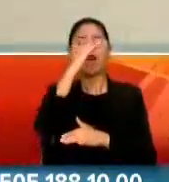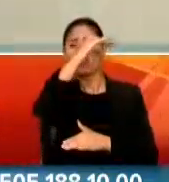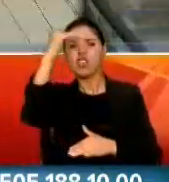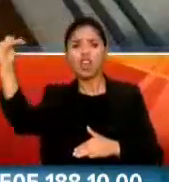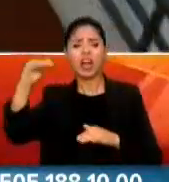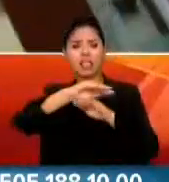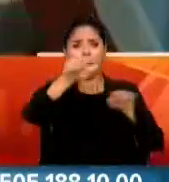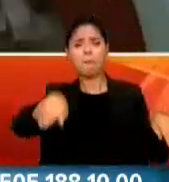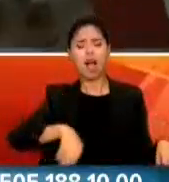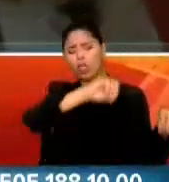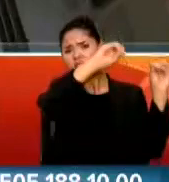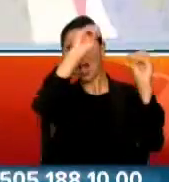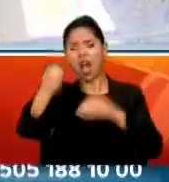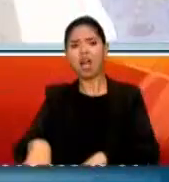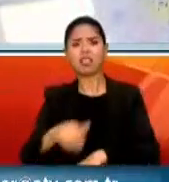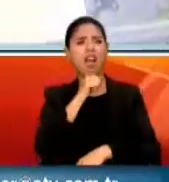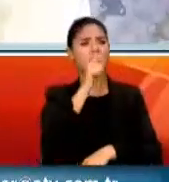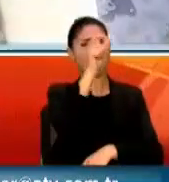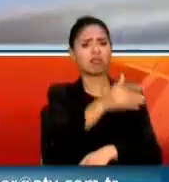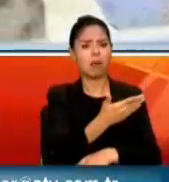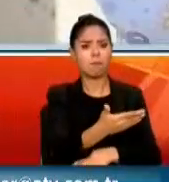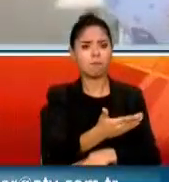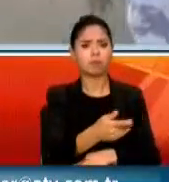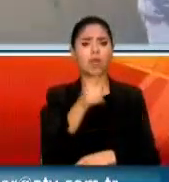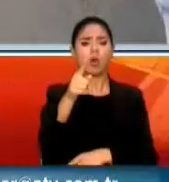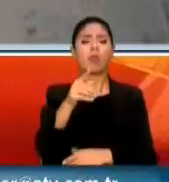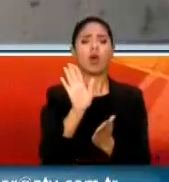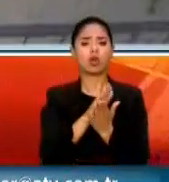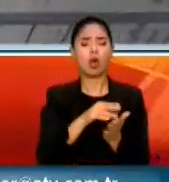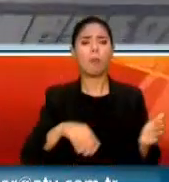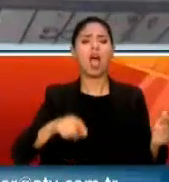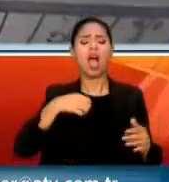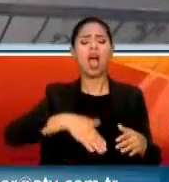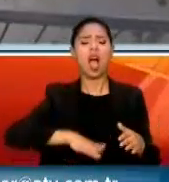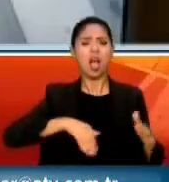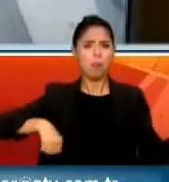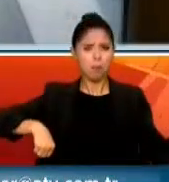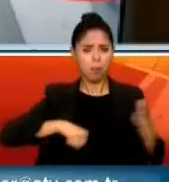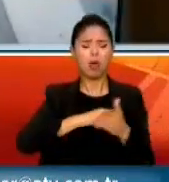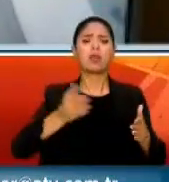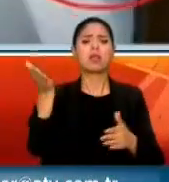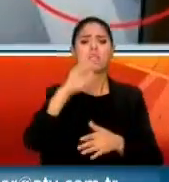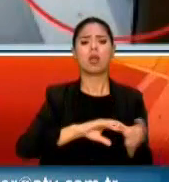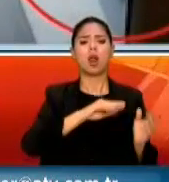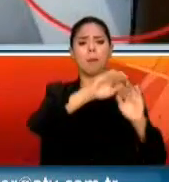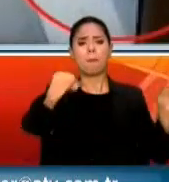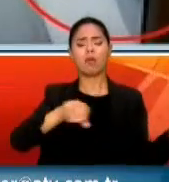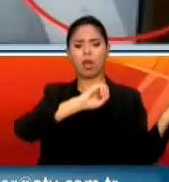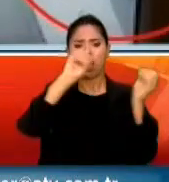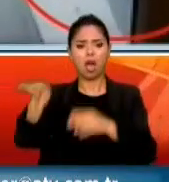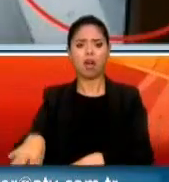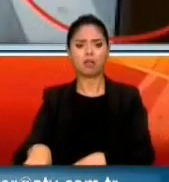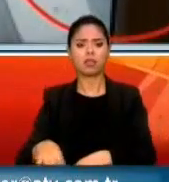bulunan balkondan aşağı attı. Paşa'ya tekme attıktan sonra aldığı gibi buradan balkondan aşağı fırlattı. Ama ben o şok haliyle hiçbir şey